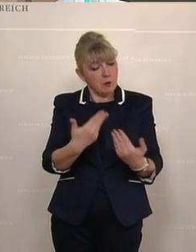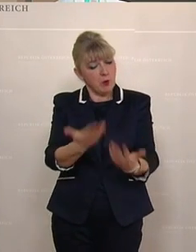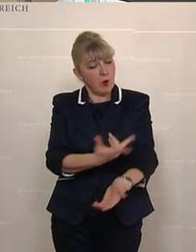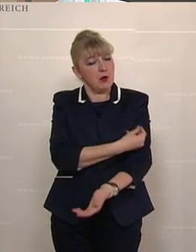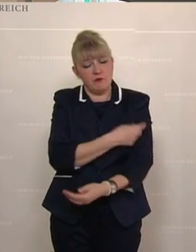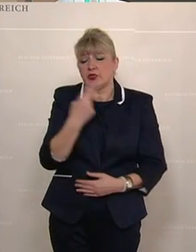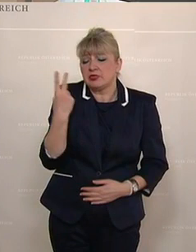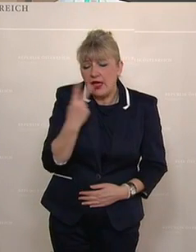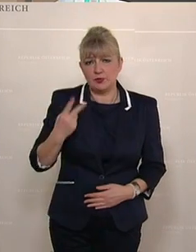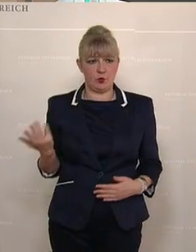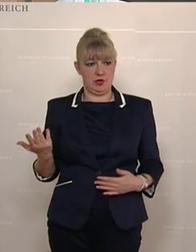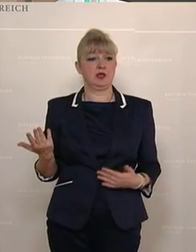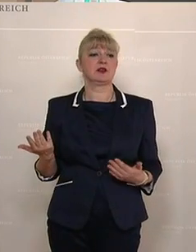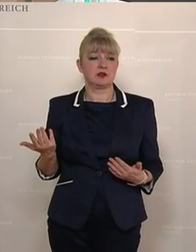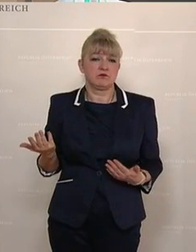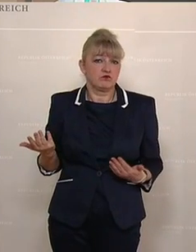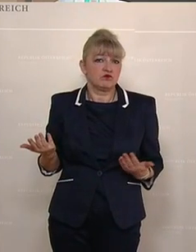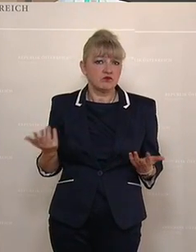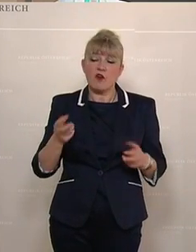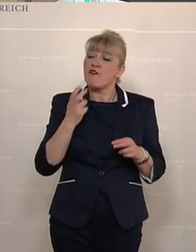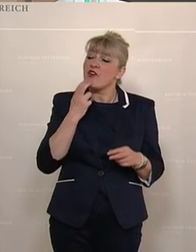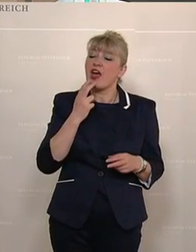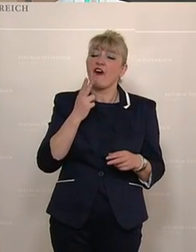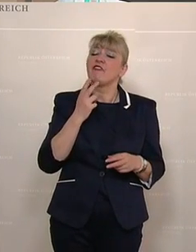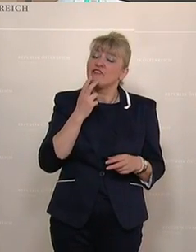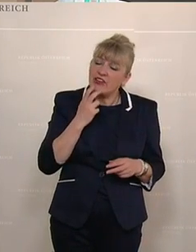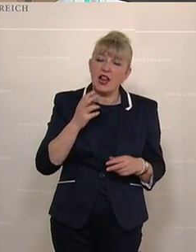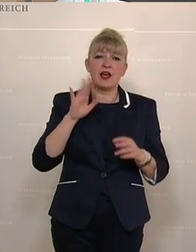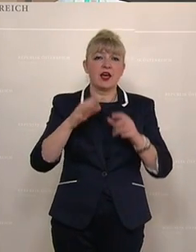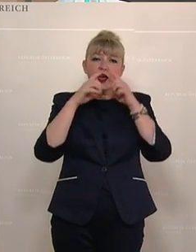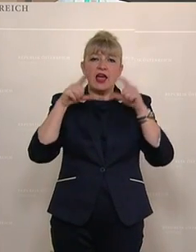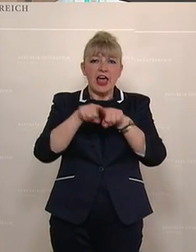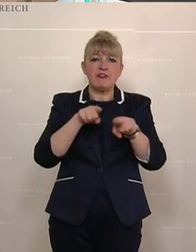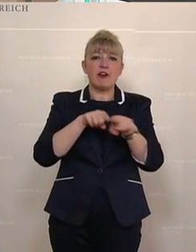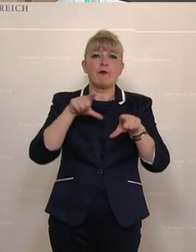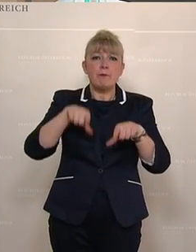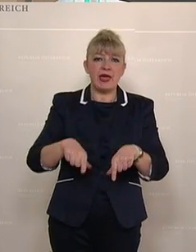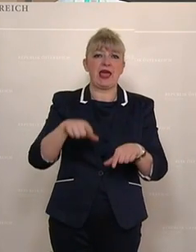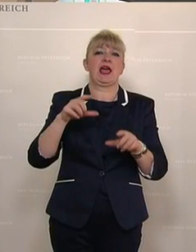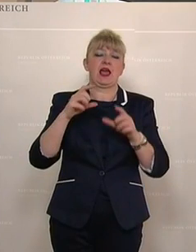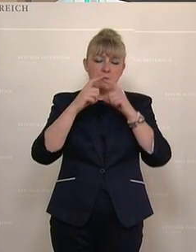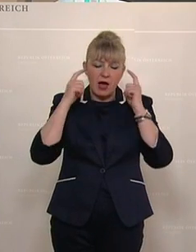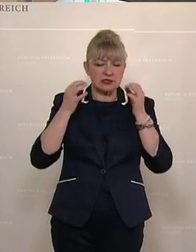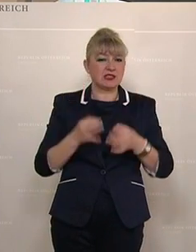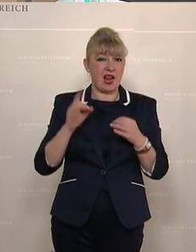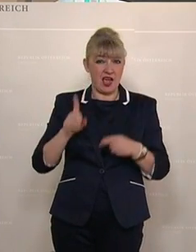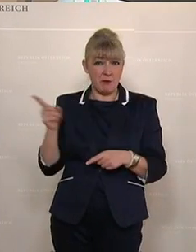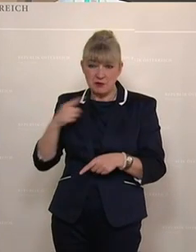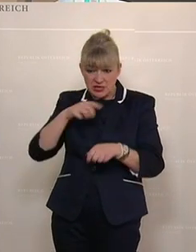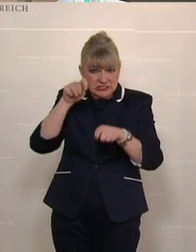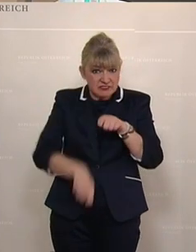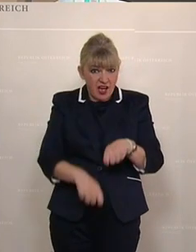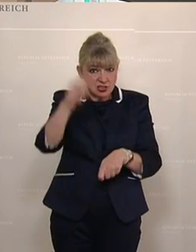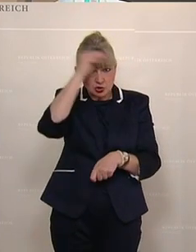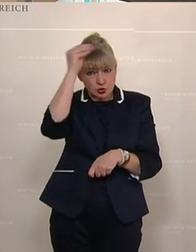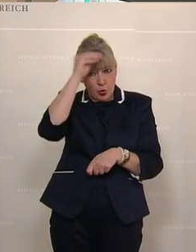werden, natürlich. Und es sollen, wer will, die FFP2-Masken tragen und so weiter. Aber dieser Zwang, was Sie hier machen mit den Kindern in